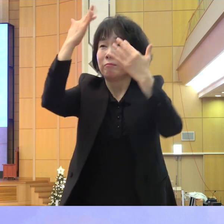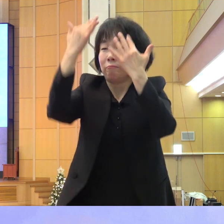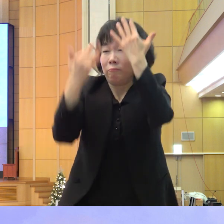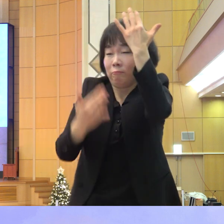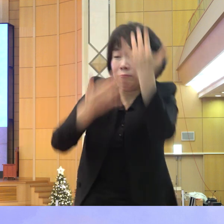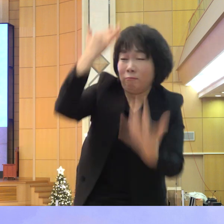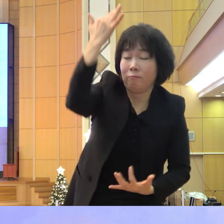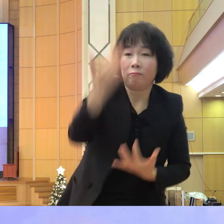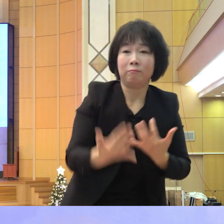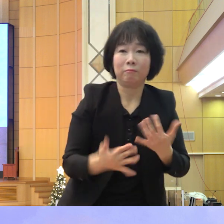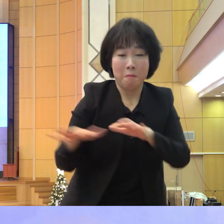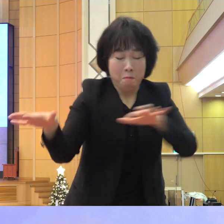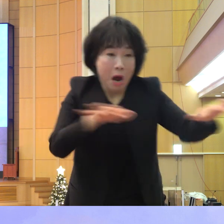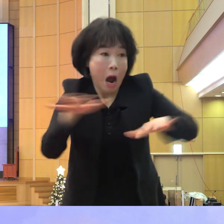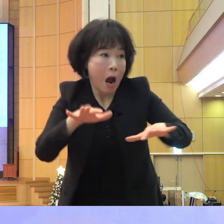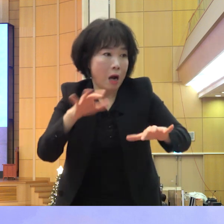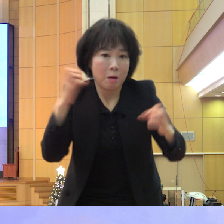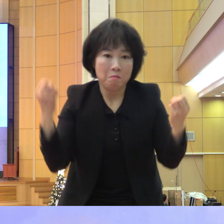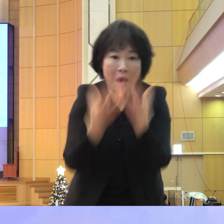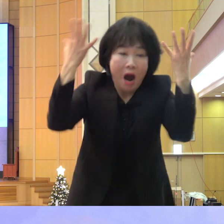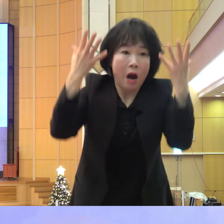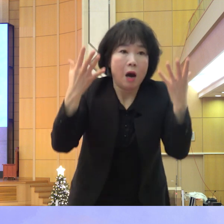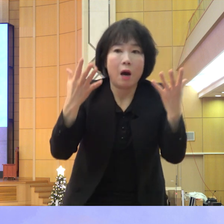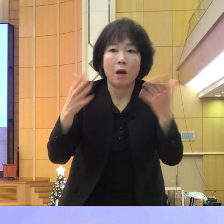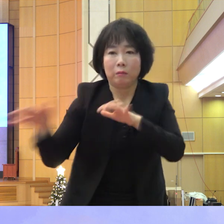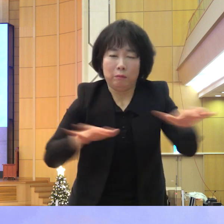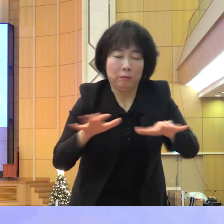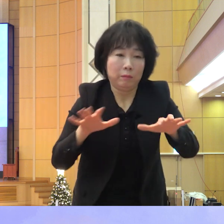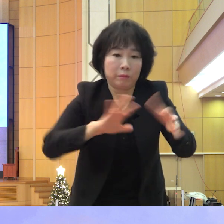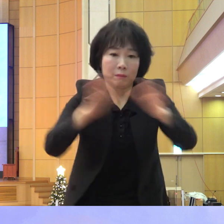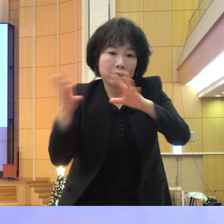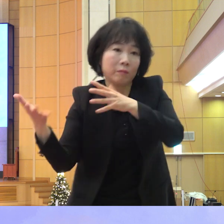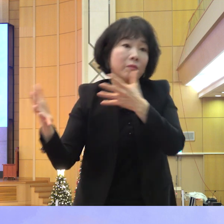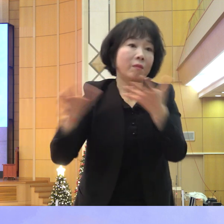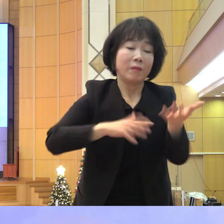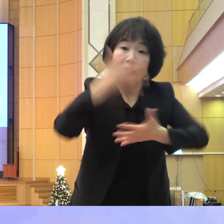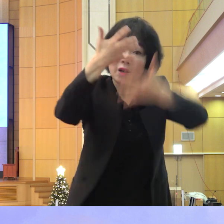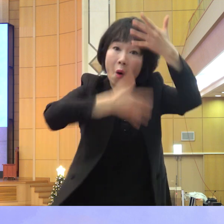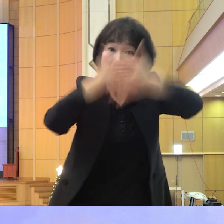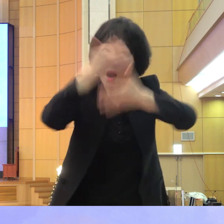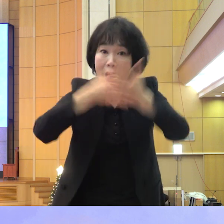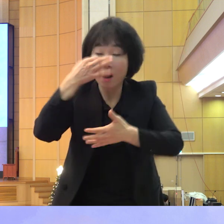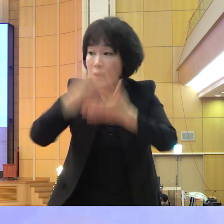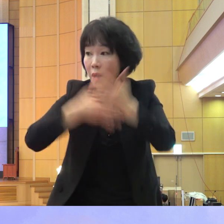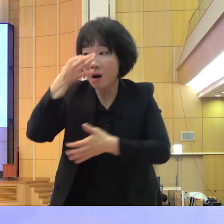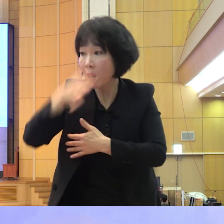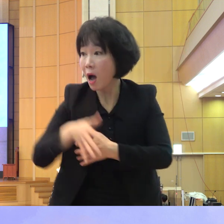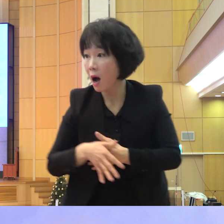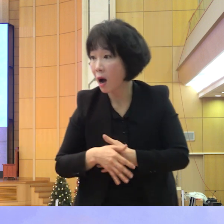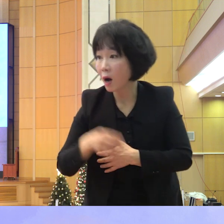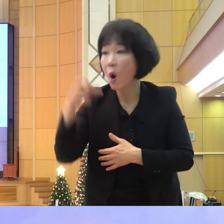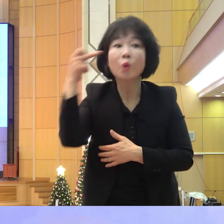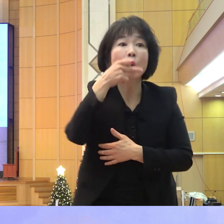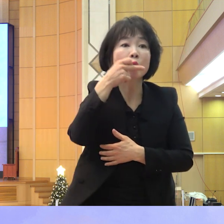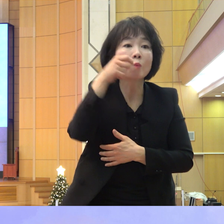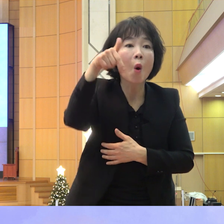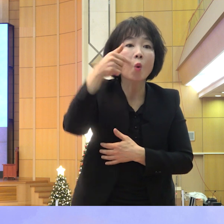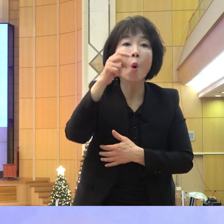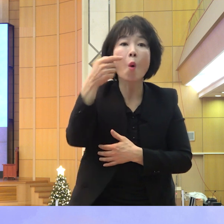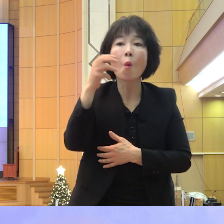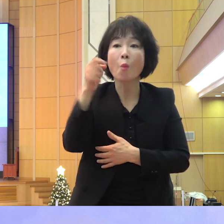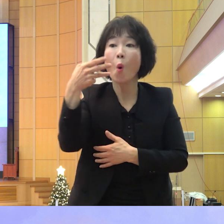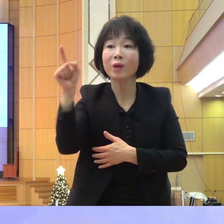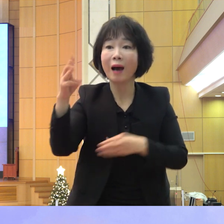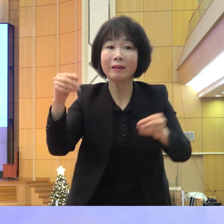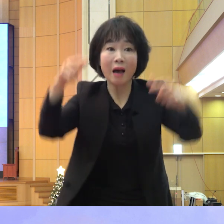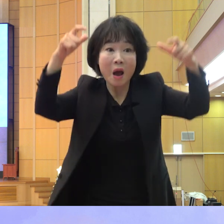일어나고 땅이 갈라지고 화산 폭발이 일어나고, 여러분 소돔 고모라 영화도 봤을 거예요. 못 보신 사람은 오늘이라도 가서 그냥 집에